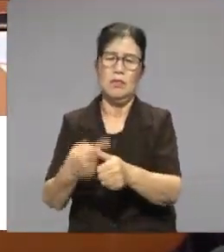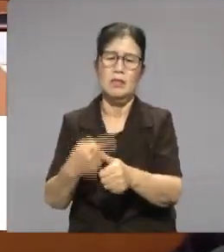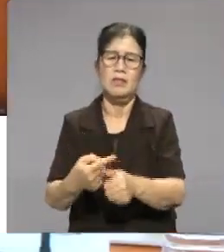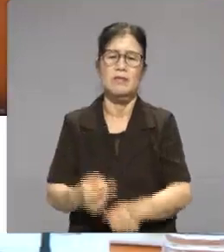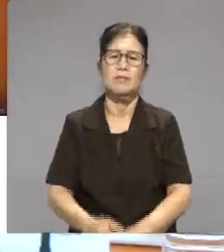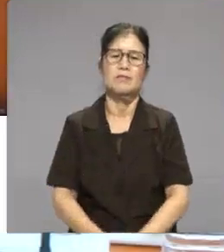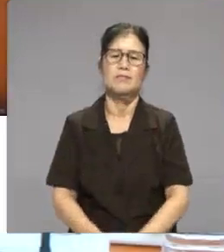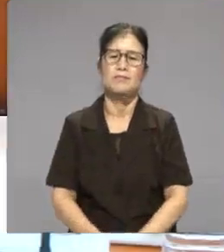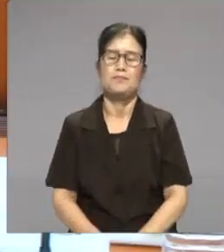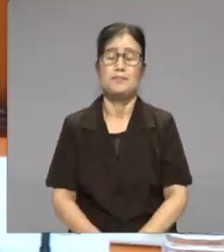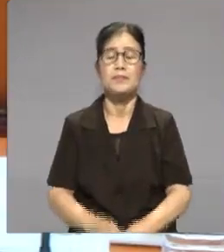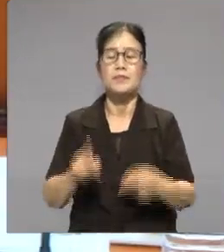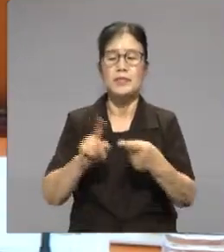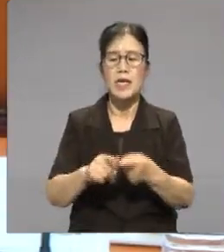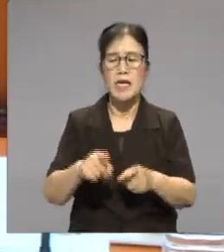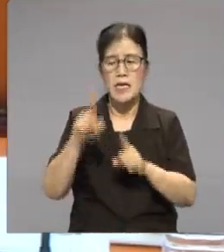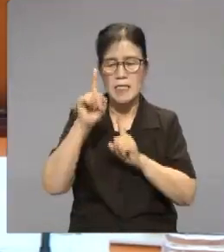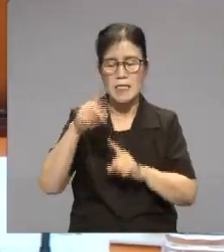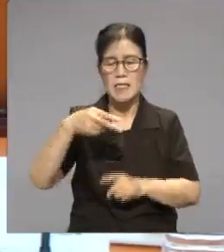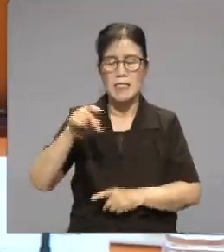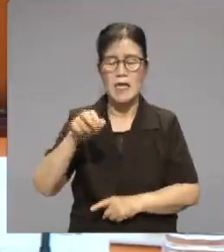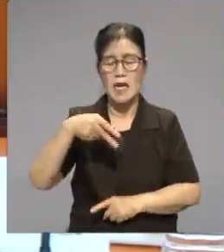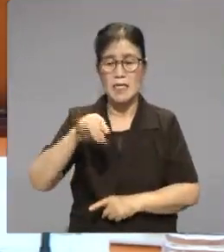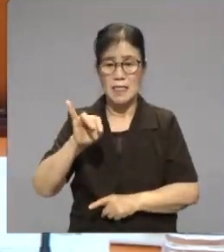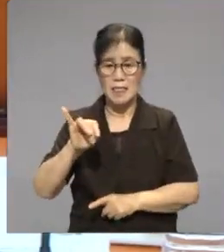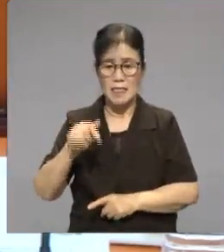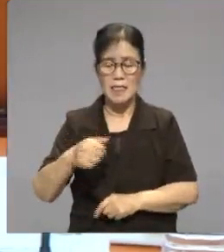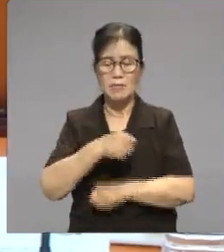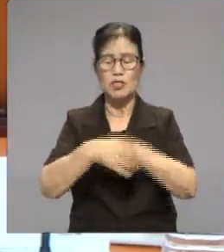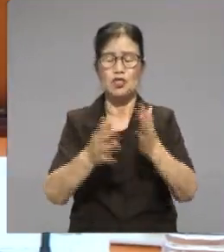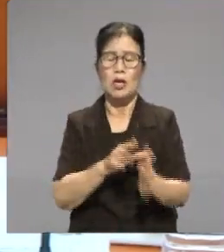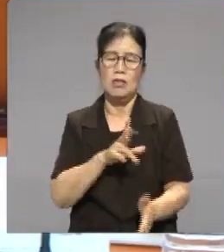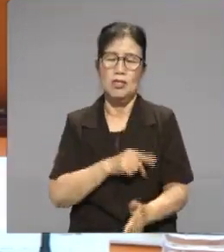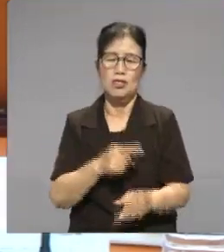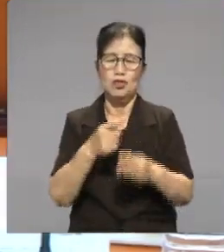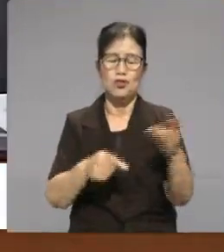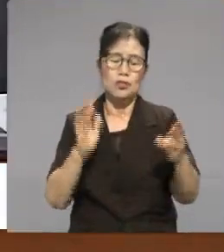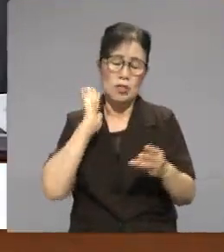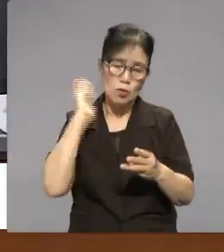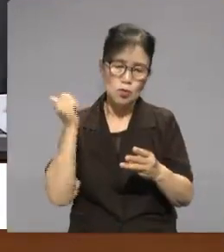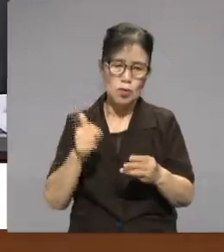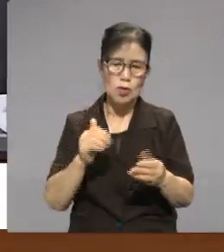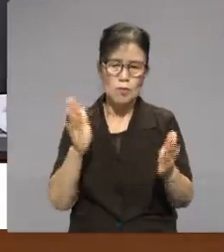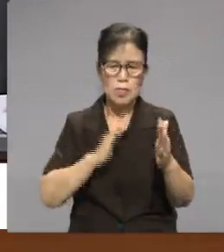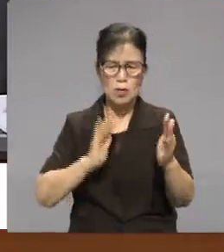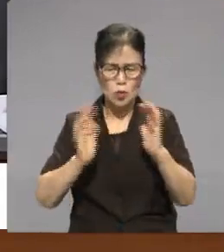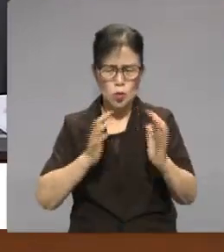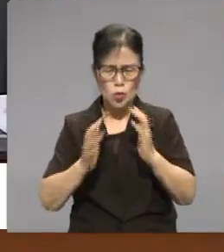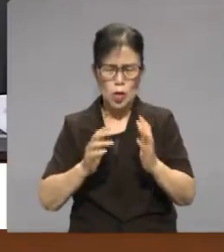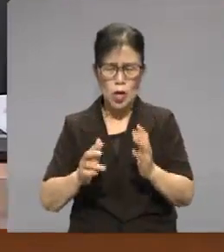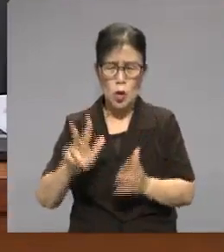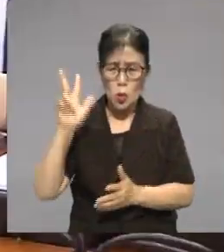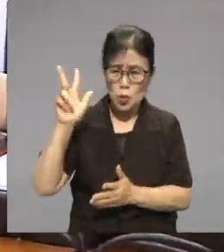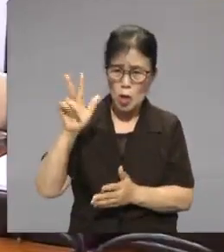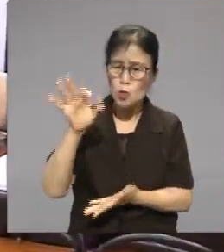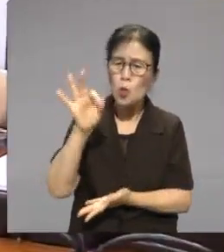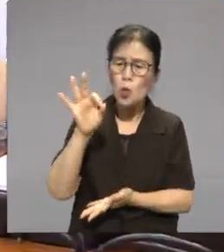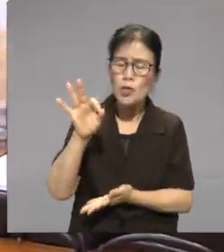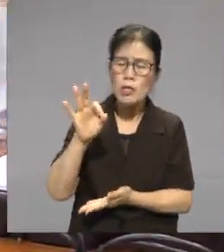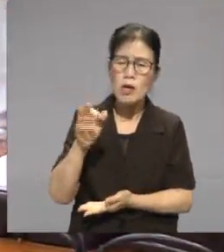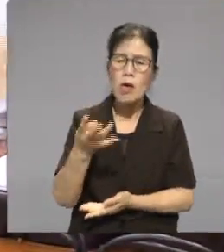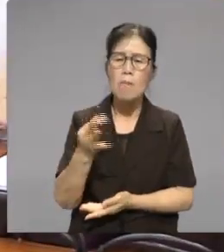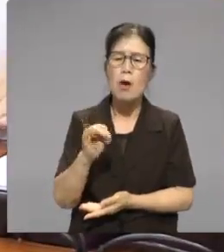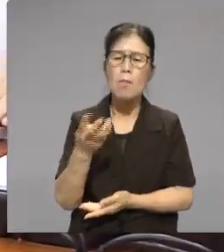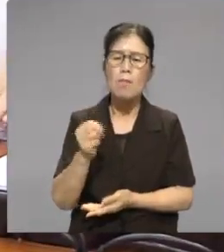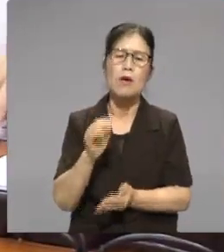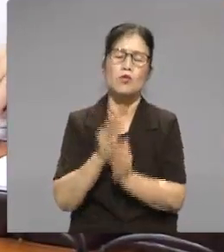비판했습니다 이에 대해 이상식 민주당 의원은 윤 대통령이 민생 토론회 등에서 말한 공약의 재원이 몇 백조 대라는